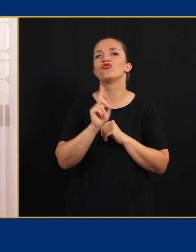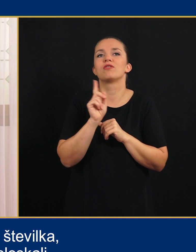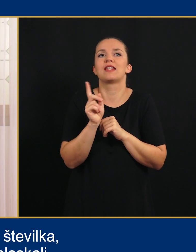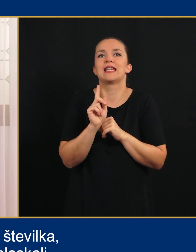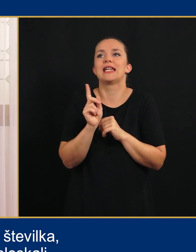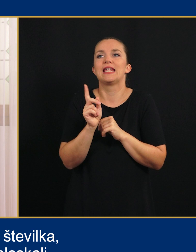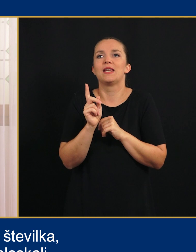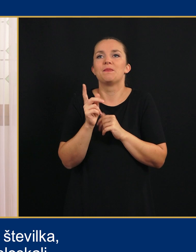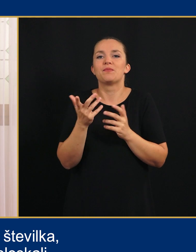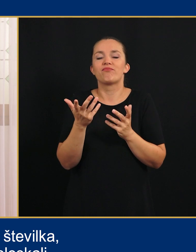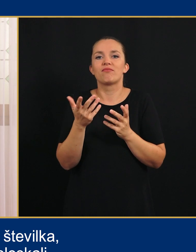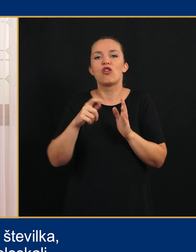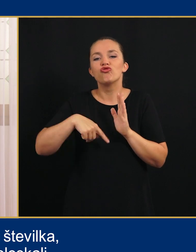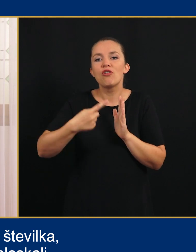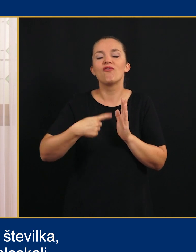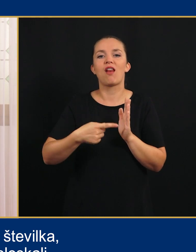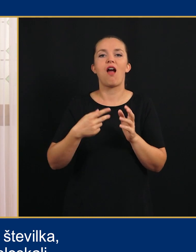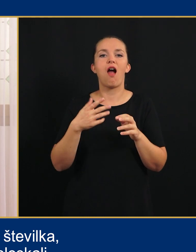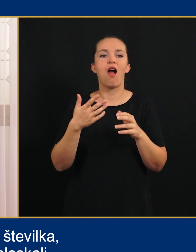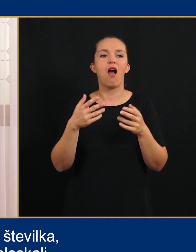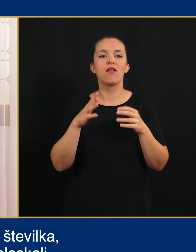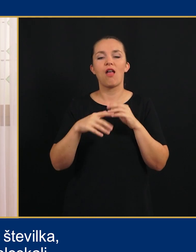kar seveda še zdaleč ni